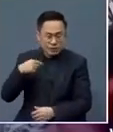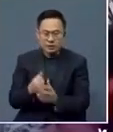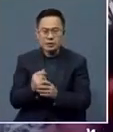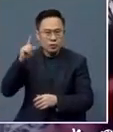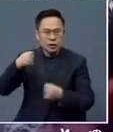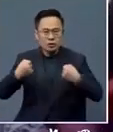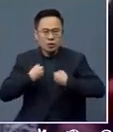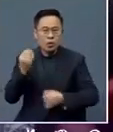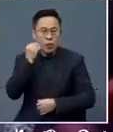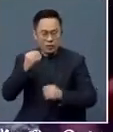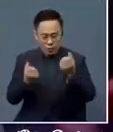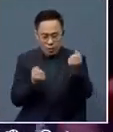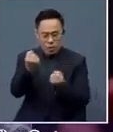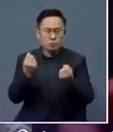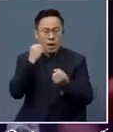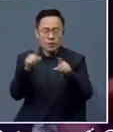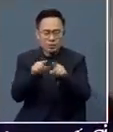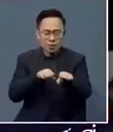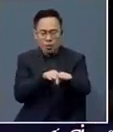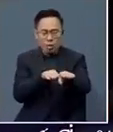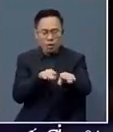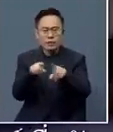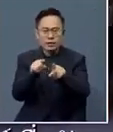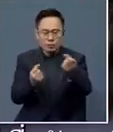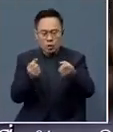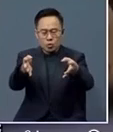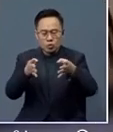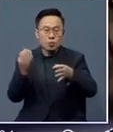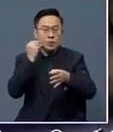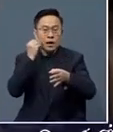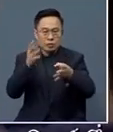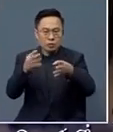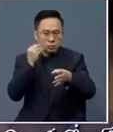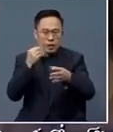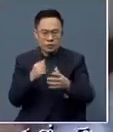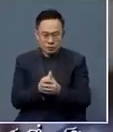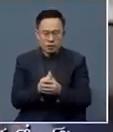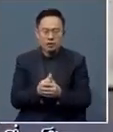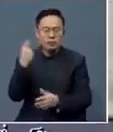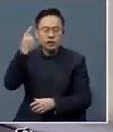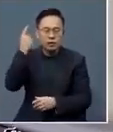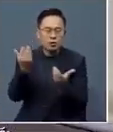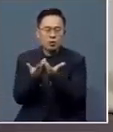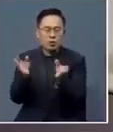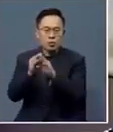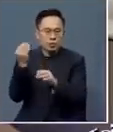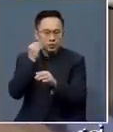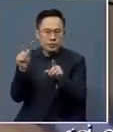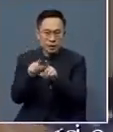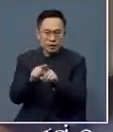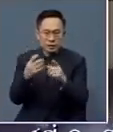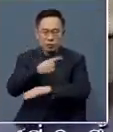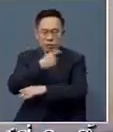จ้าของรถบ้านคันหนึ่งซึ่งเขาก็เดินทางมากับแฟนหนุ่มจากเมืองหางโจวตั้งใจที่จะไปยังมณฑลเสฉวนเพื่อกลับไปหาครอบครัวในช่